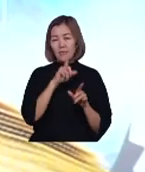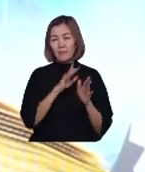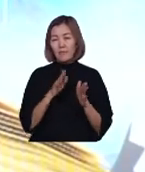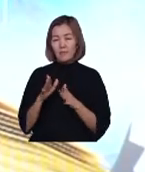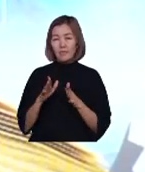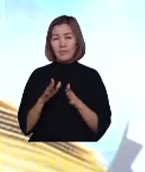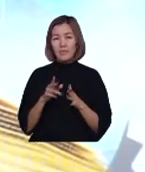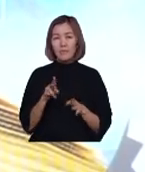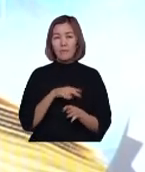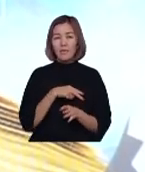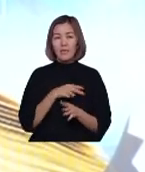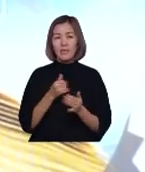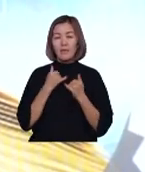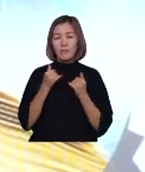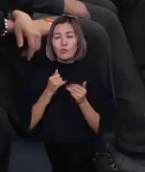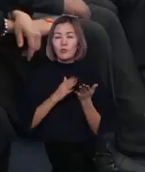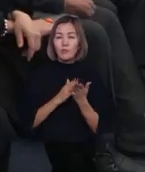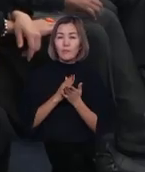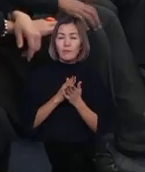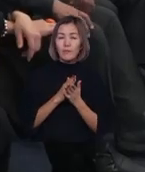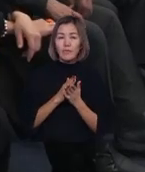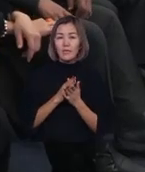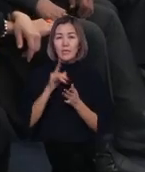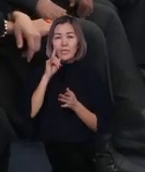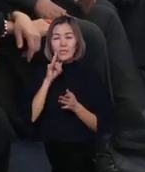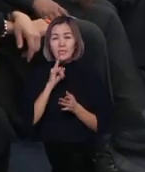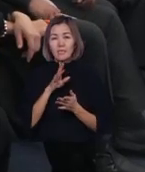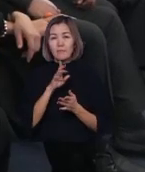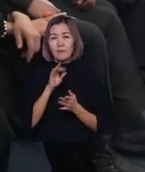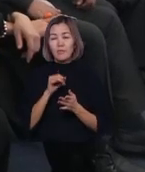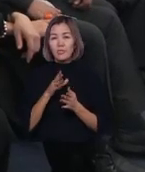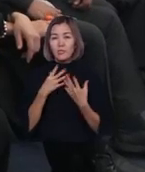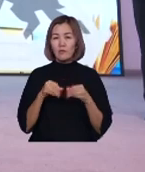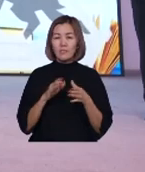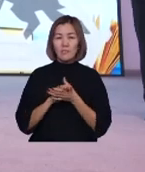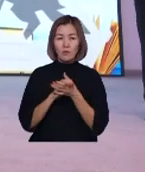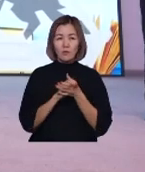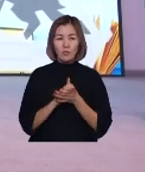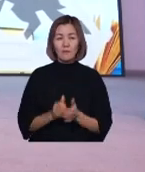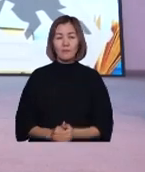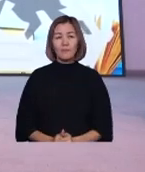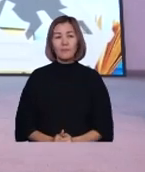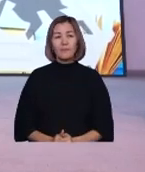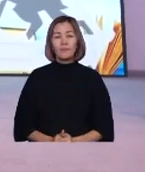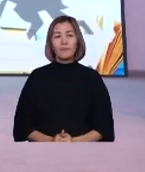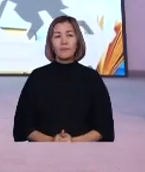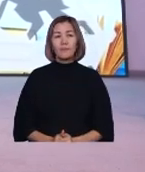а также медалью «Почетный библиотекарь Казахстана» Казахстанского библиотечного союза.